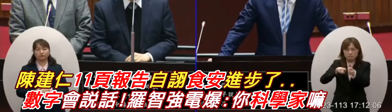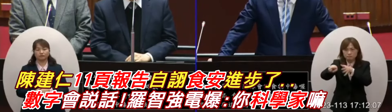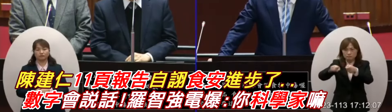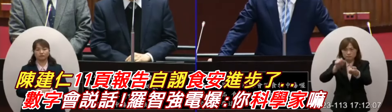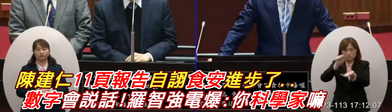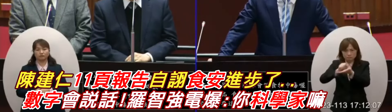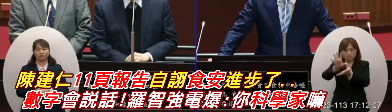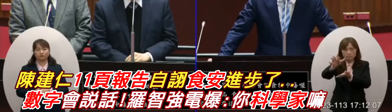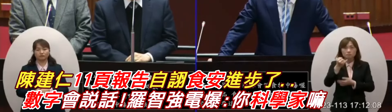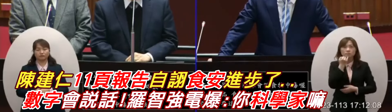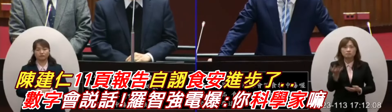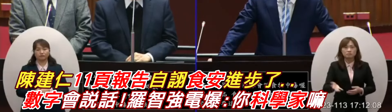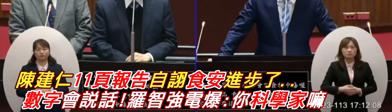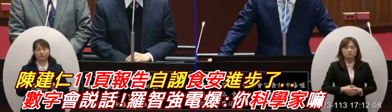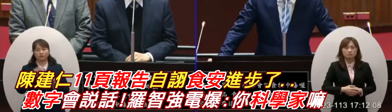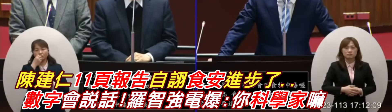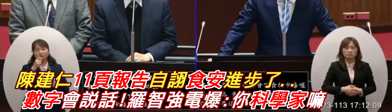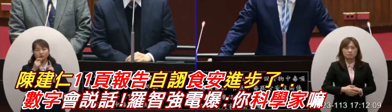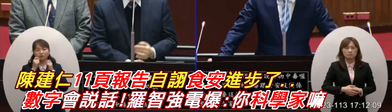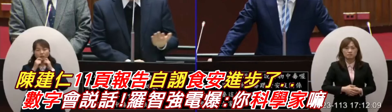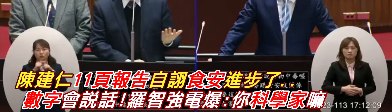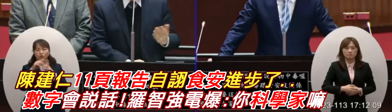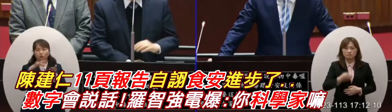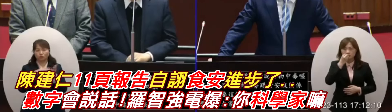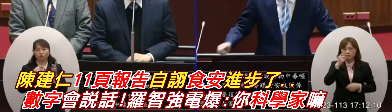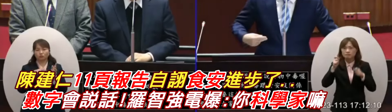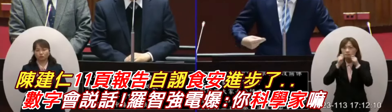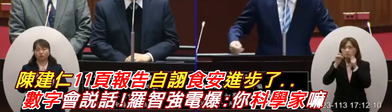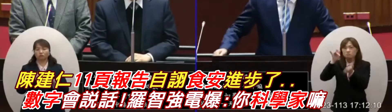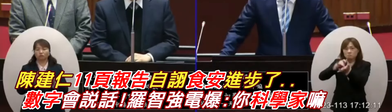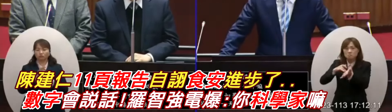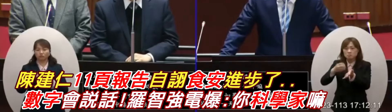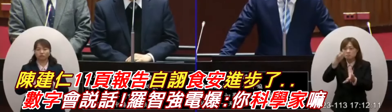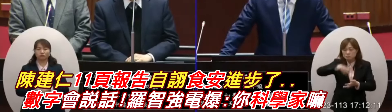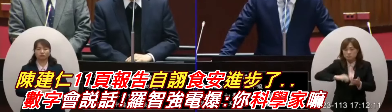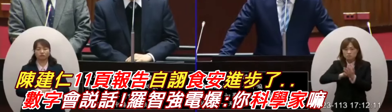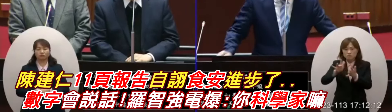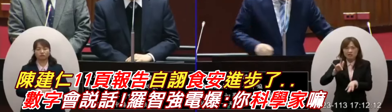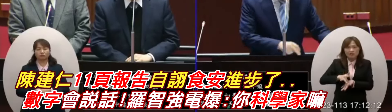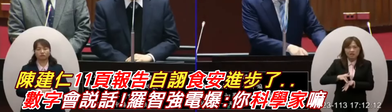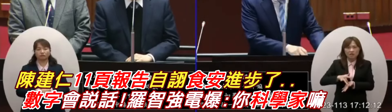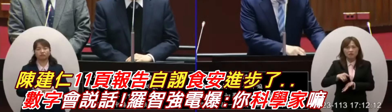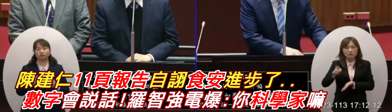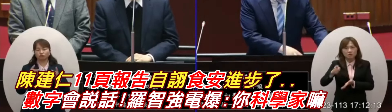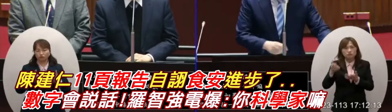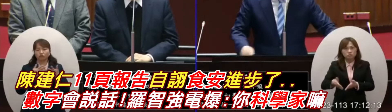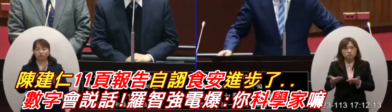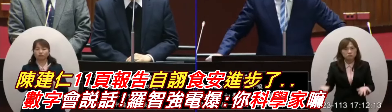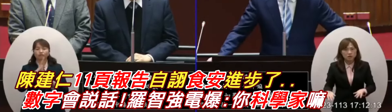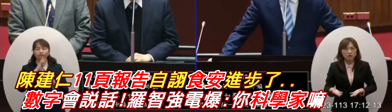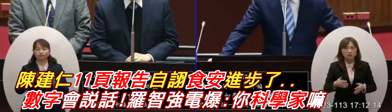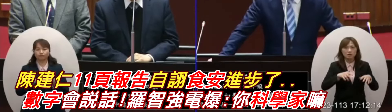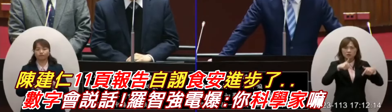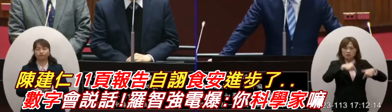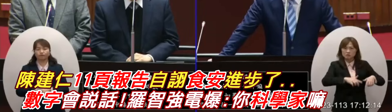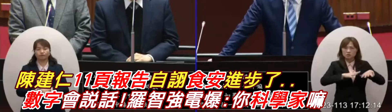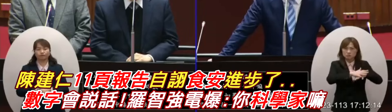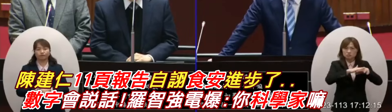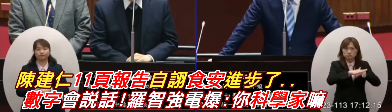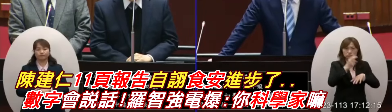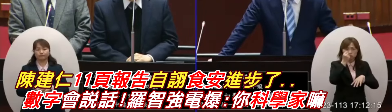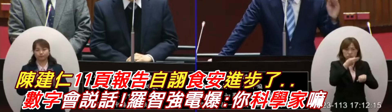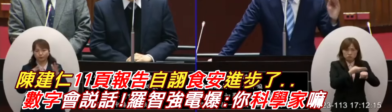可以？ 食品中毒的专案报告， 食品中毒重不重要？吃下去中毒哎。你今天西部特罗，我们是讲致癌可